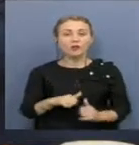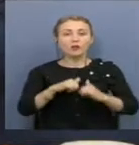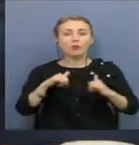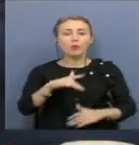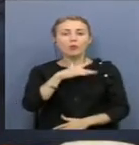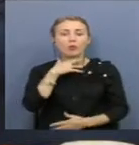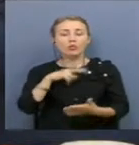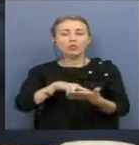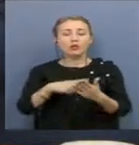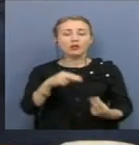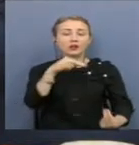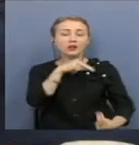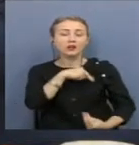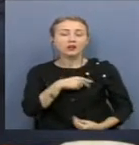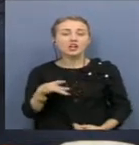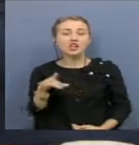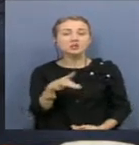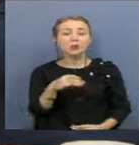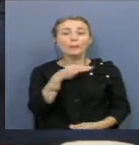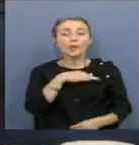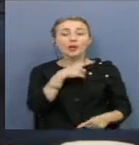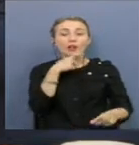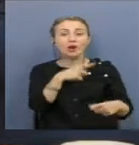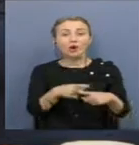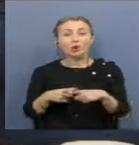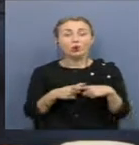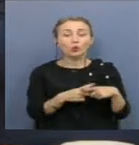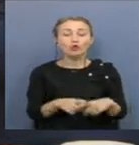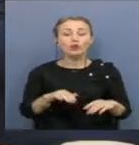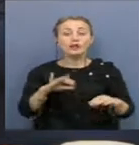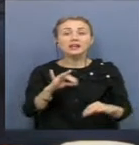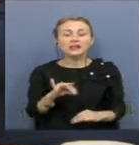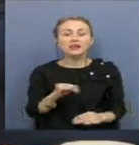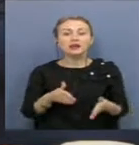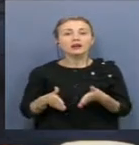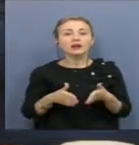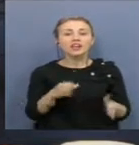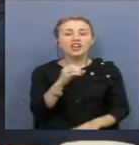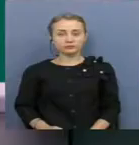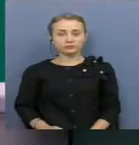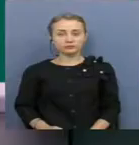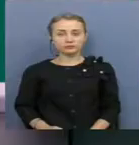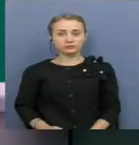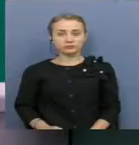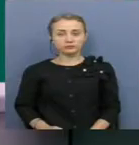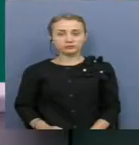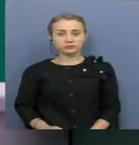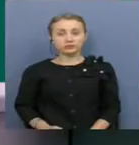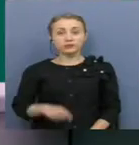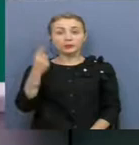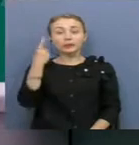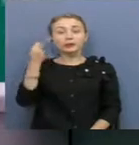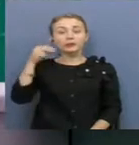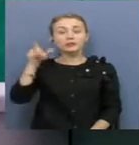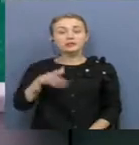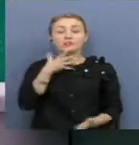сондай-ақ Еуразиялық экономикалық одақ аясында өзара ықпалдастықтың маңыздылығына мән берілді. Елбасы Нұрсұлтан